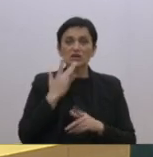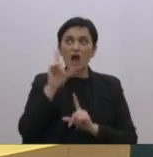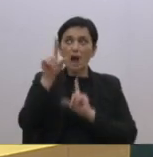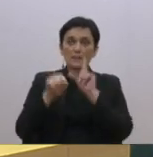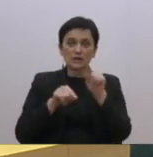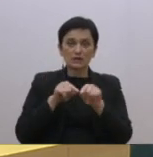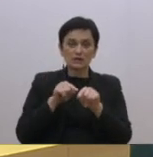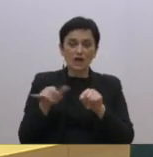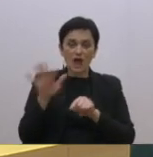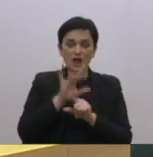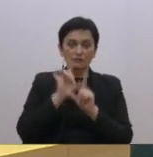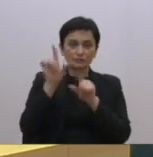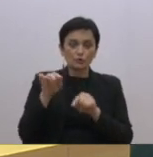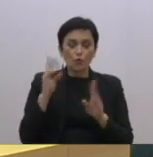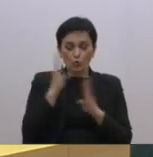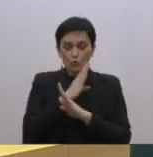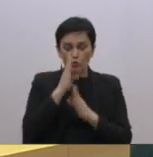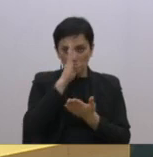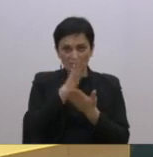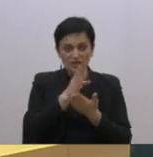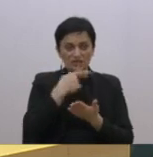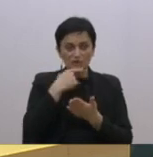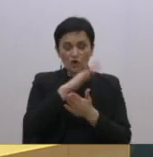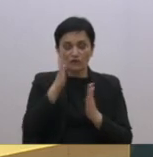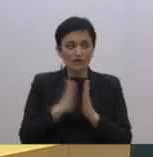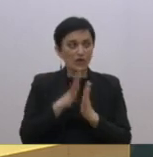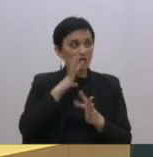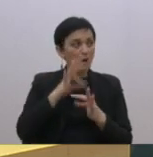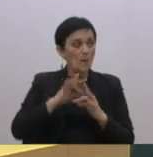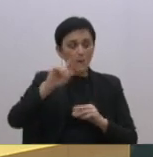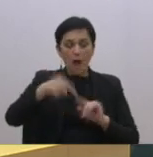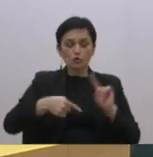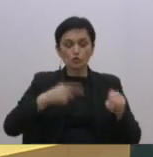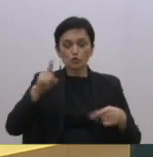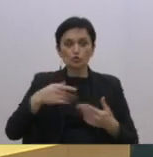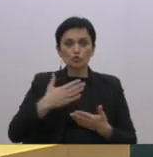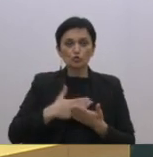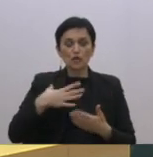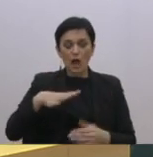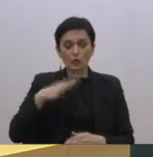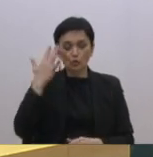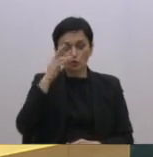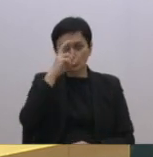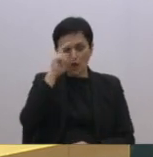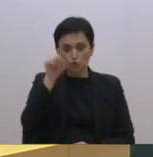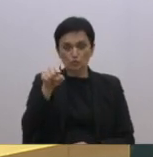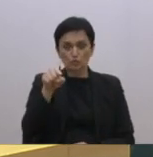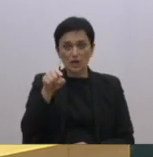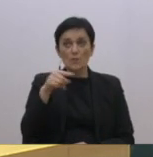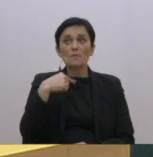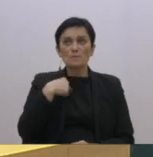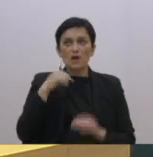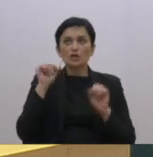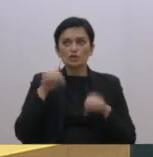ემიგრაციაში. და ბუნებრივია, პირდაპირ ვამბობთ, რომ ამ ყველაფერზე პასუხისმგებელია ქართული ოცნების ხელისუფლება. მე